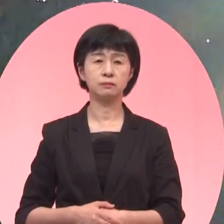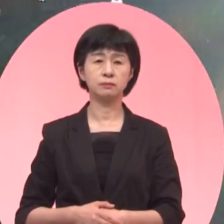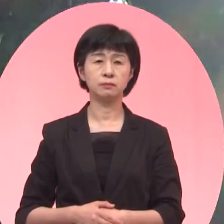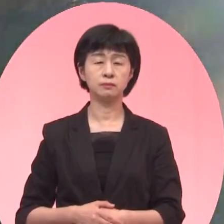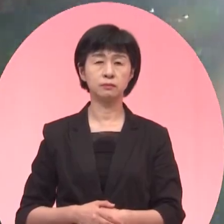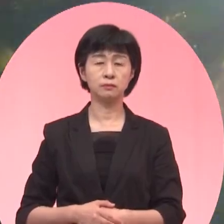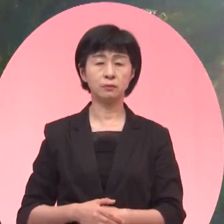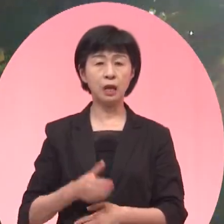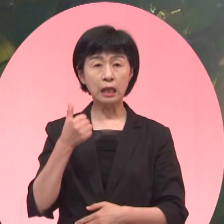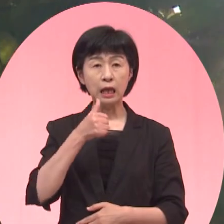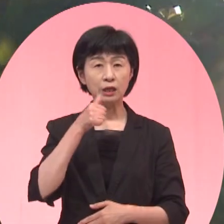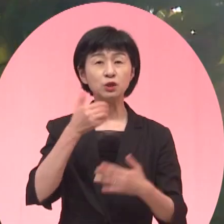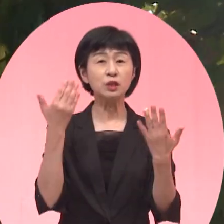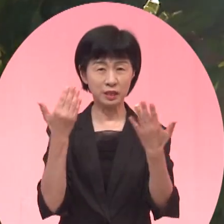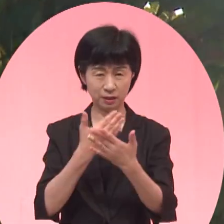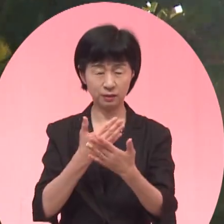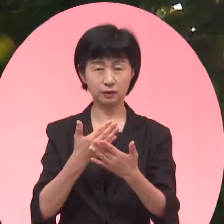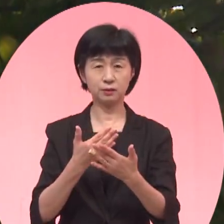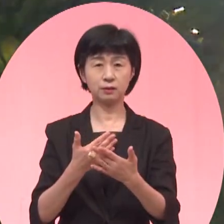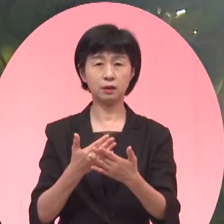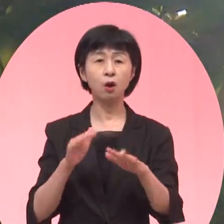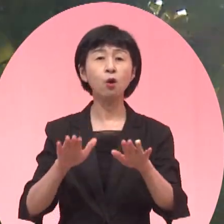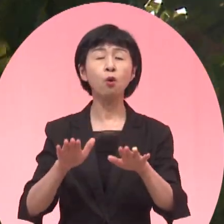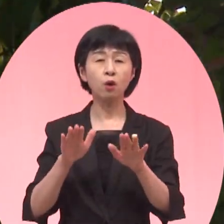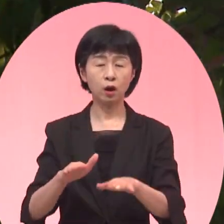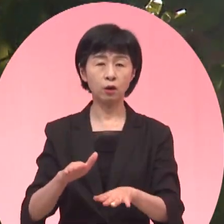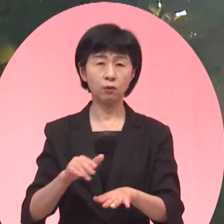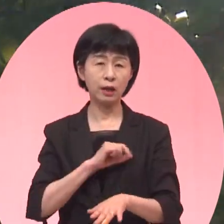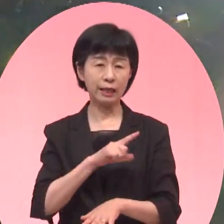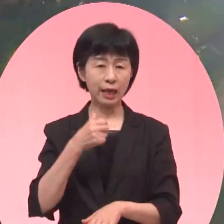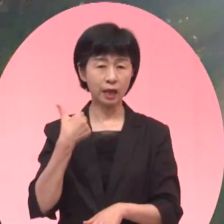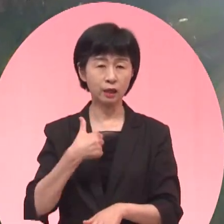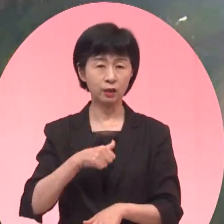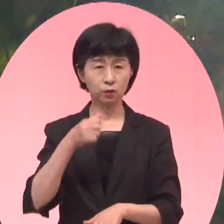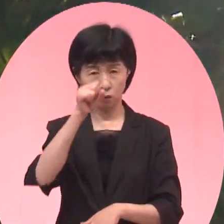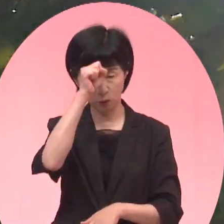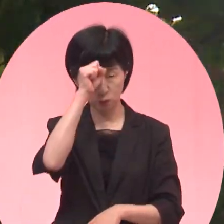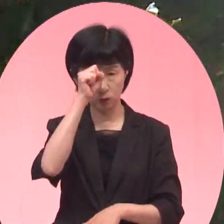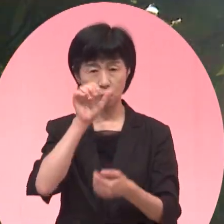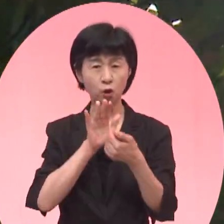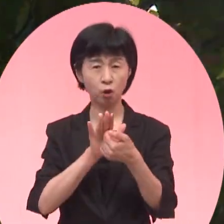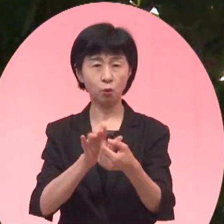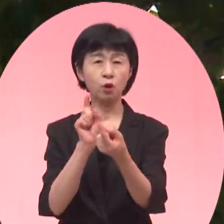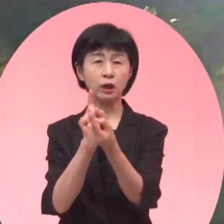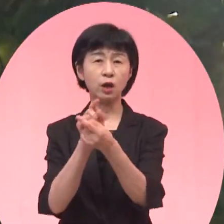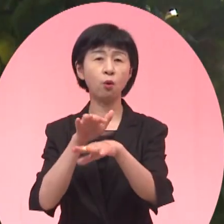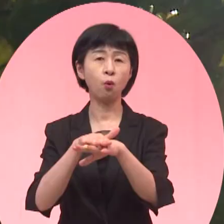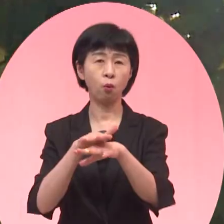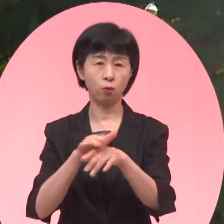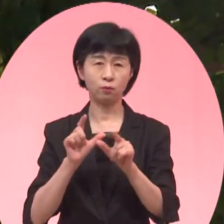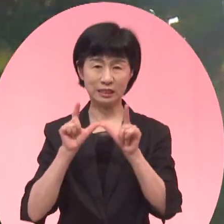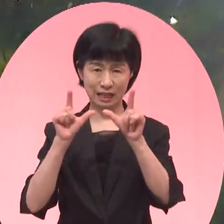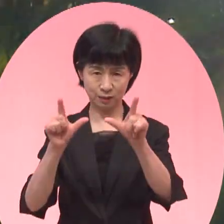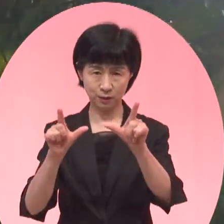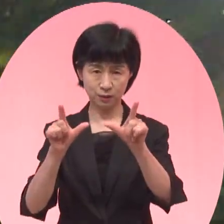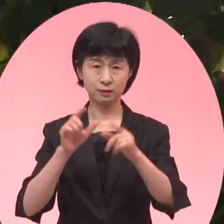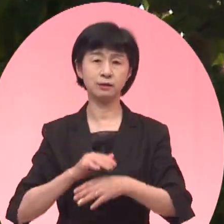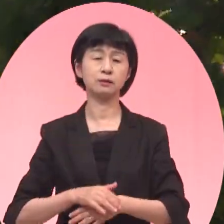本格的な夏を迎える中、今回は熱中症についての予防と対処法をお知らせします。